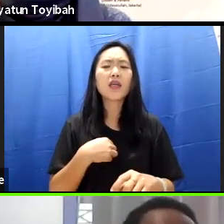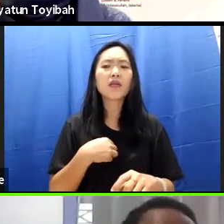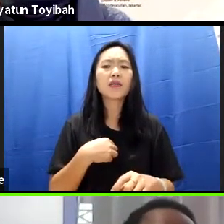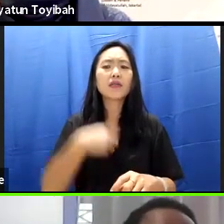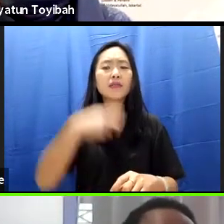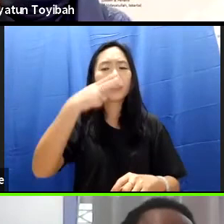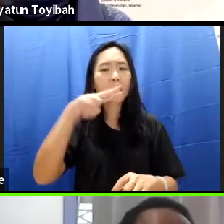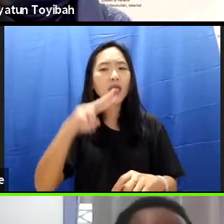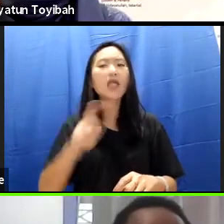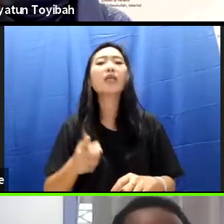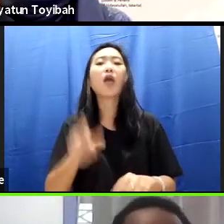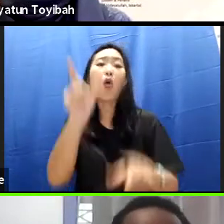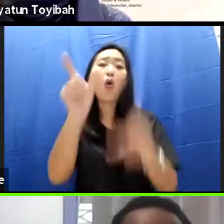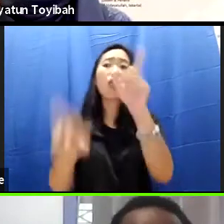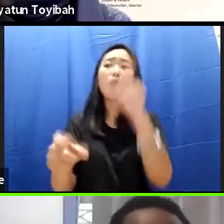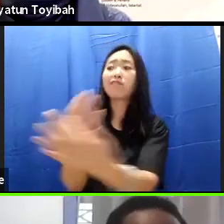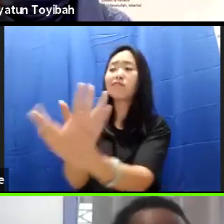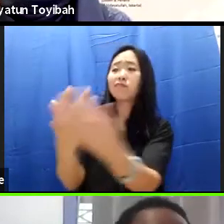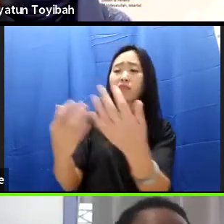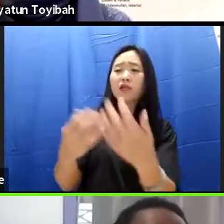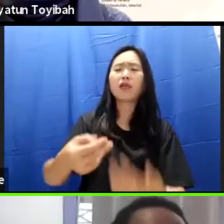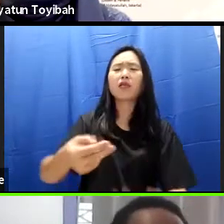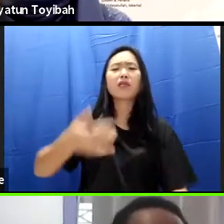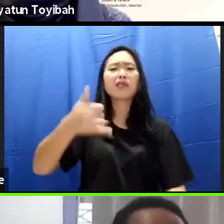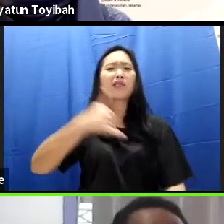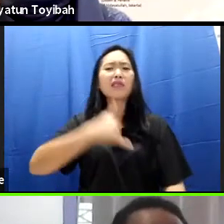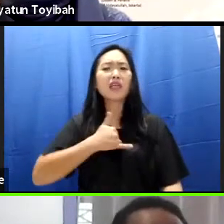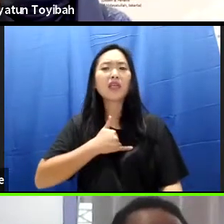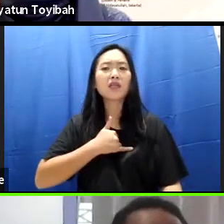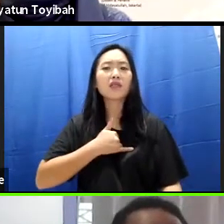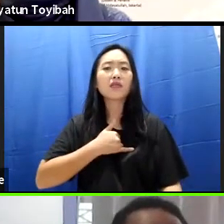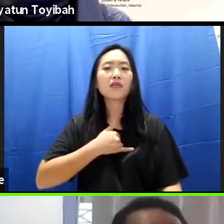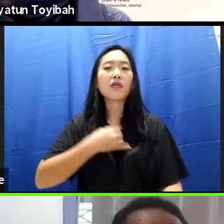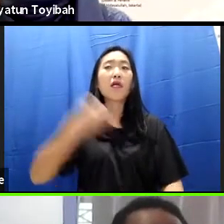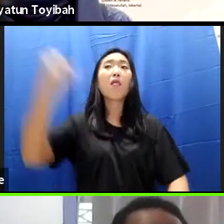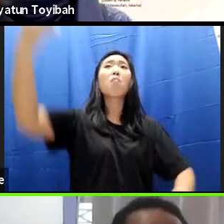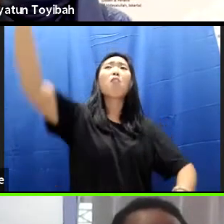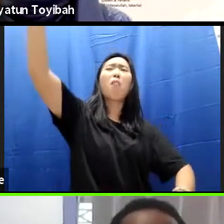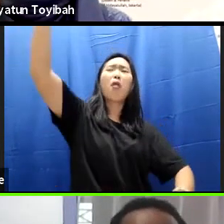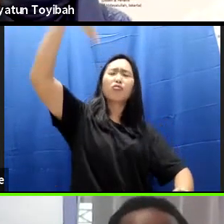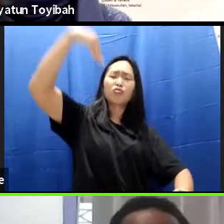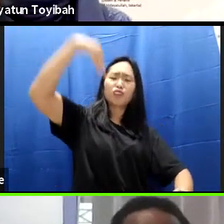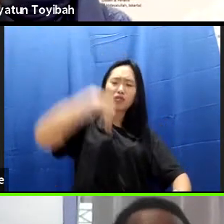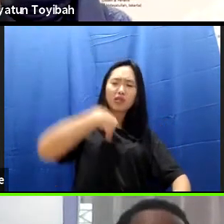diinternalisasi lalu ini ke dalam kebijakan-kebijakan atau